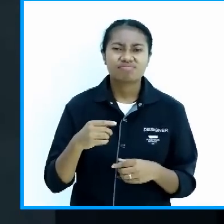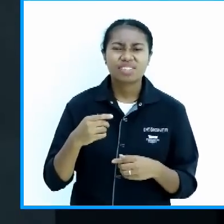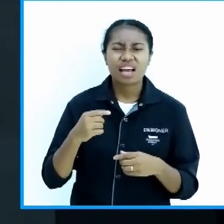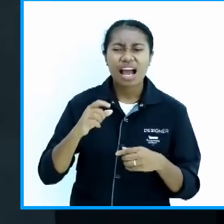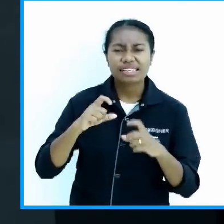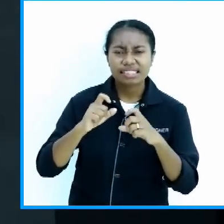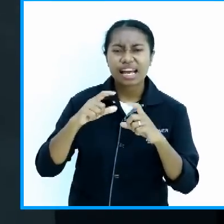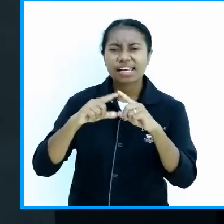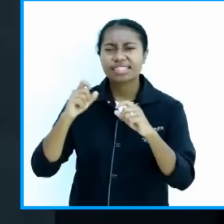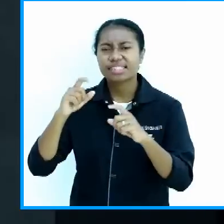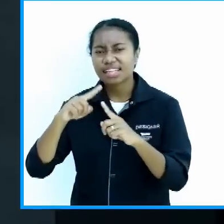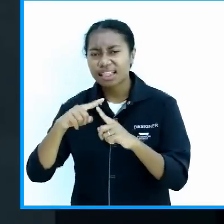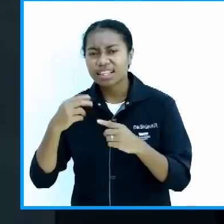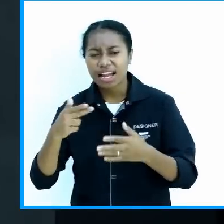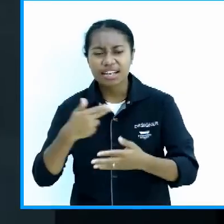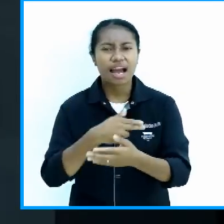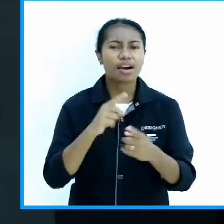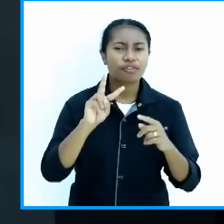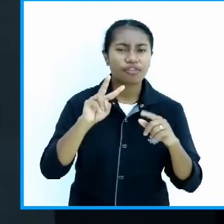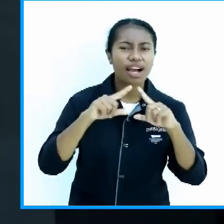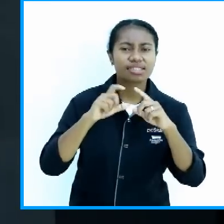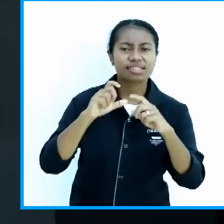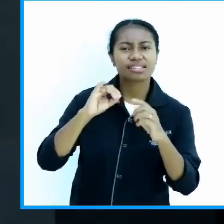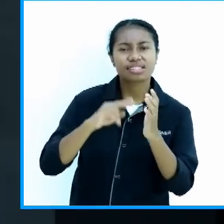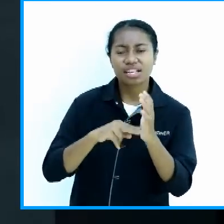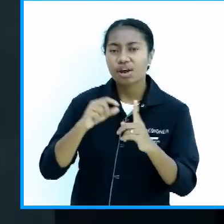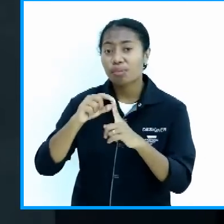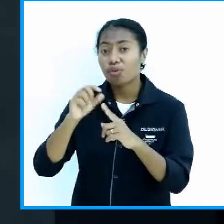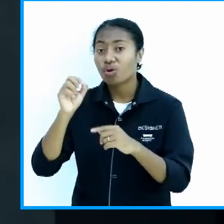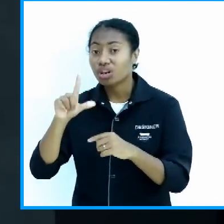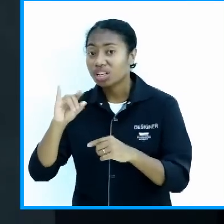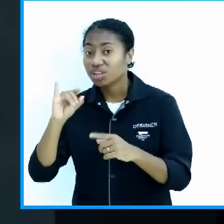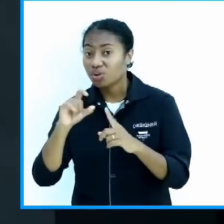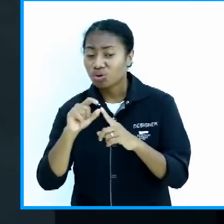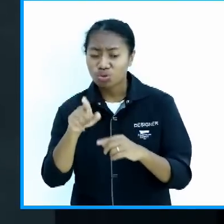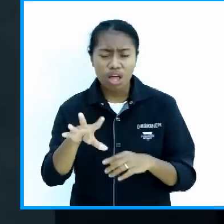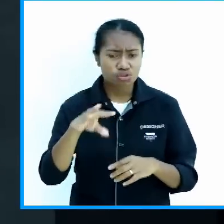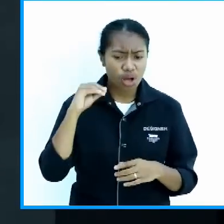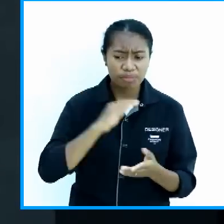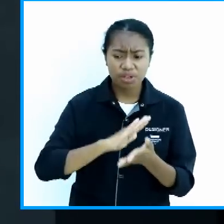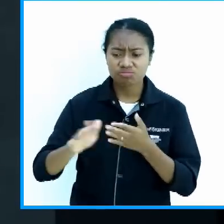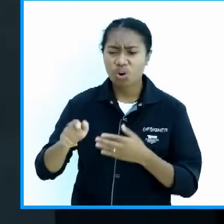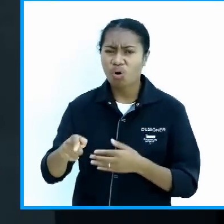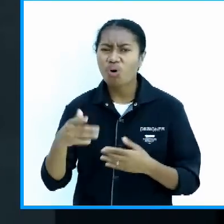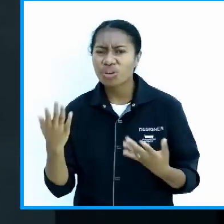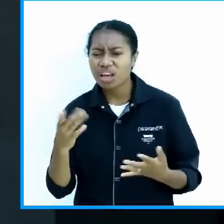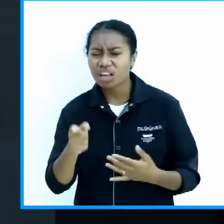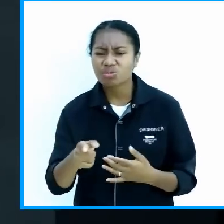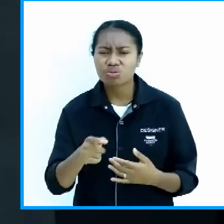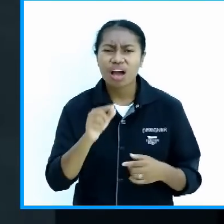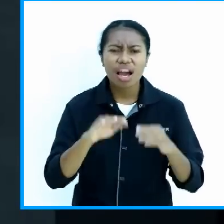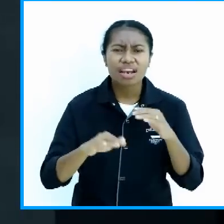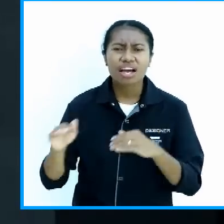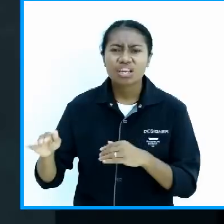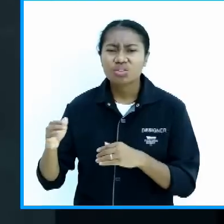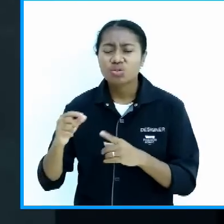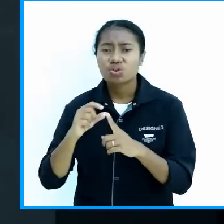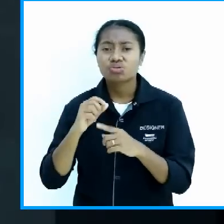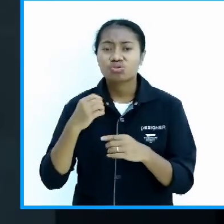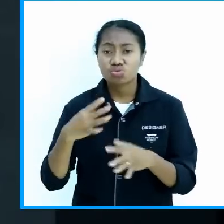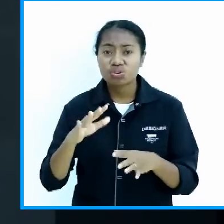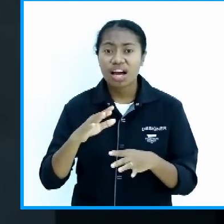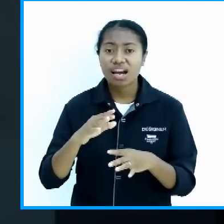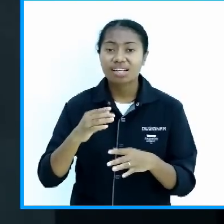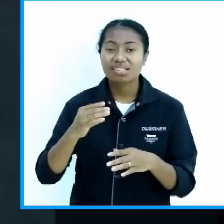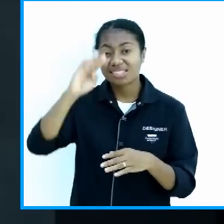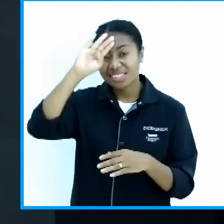dilaporkan ke orang yang berwenang untuk melakukan investigasi. Dan ternyata kesimpulannya anak itu tidak divaksin. Tapi dia kemudian